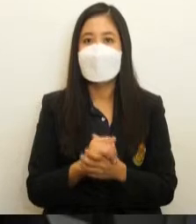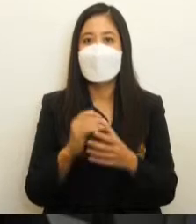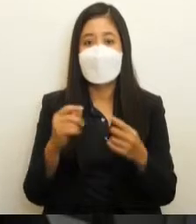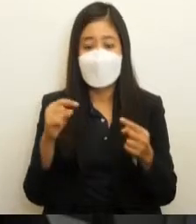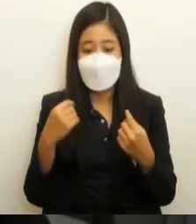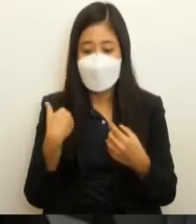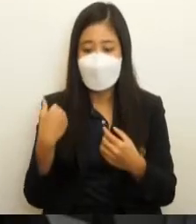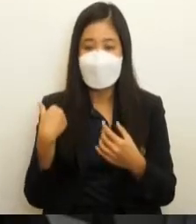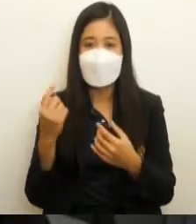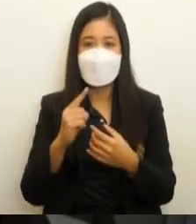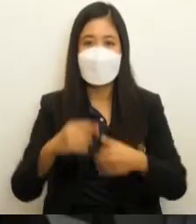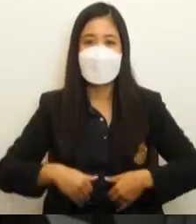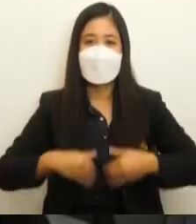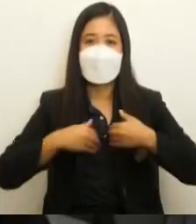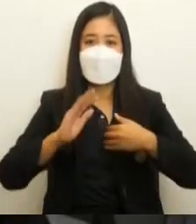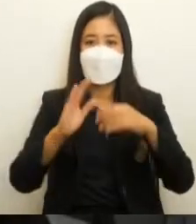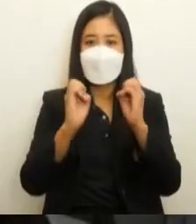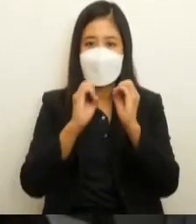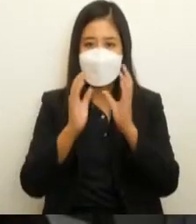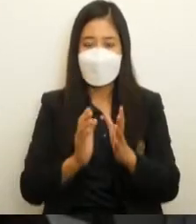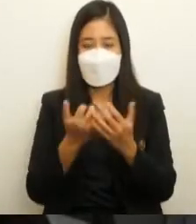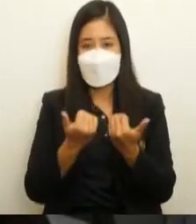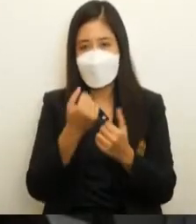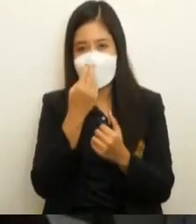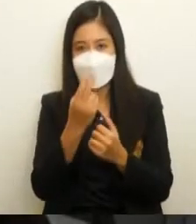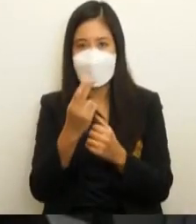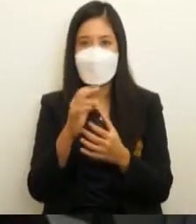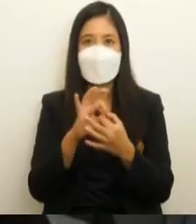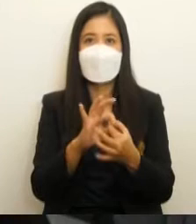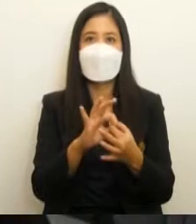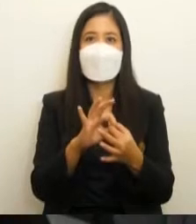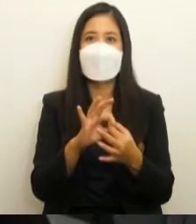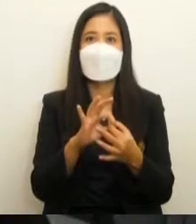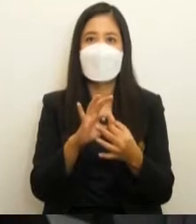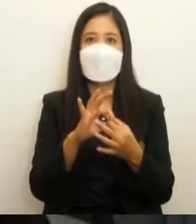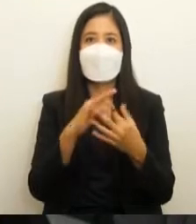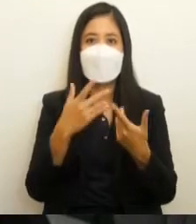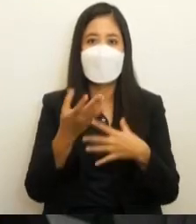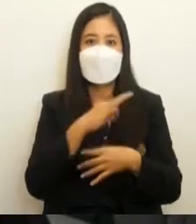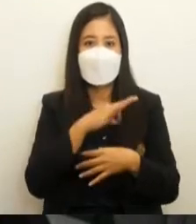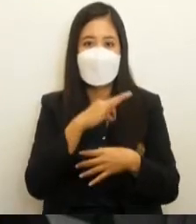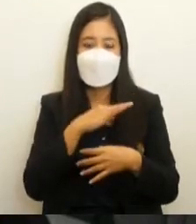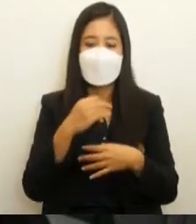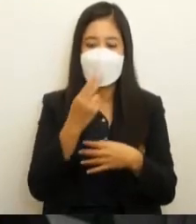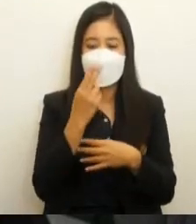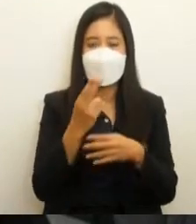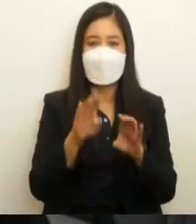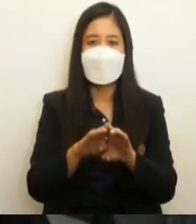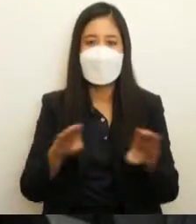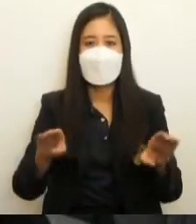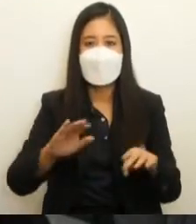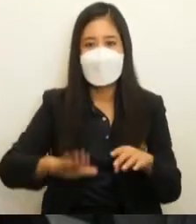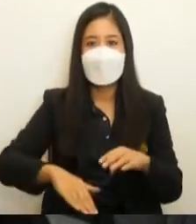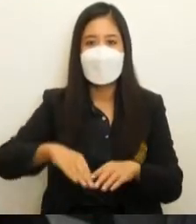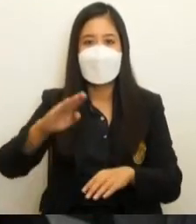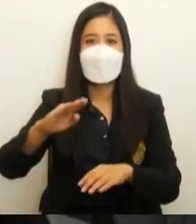มาทั้งชีวิตถึงแม้จะเกษียณอายุราชการแต่ความเป็นครูยังคงอยู่รวมทั้งความผู